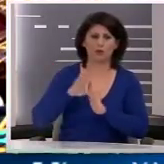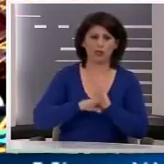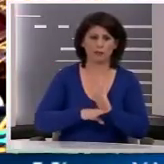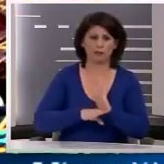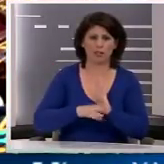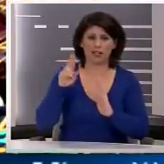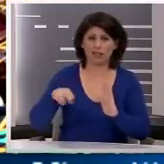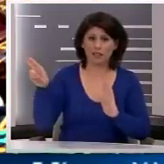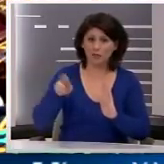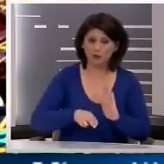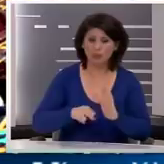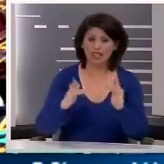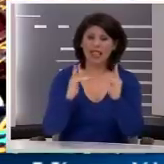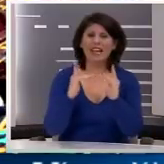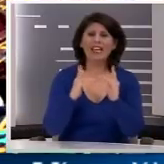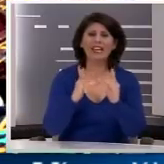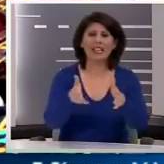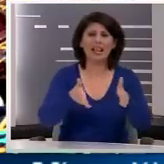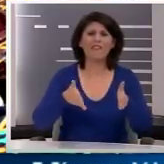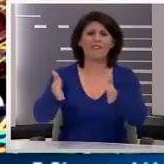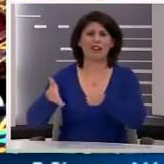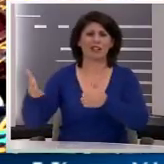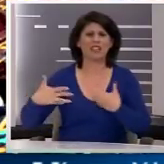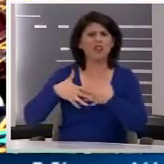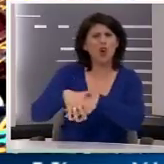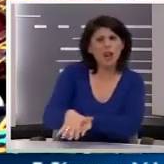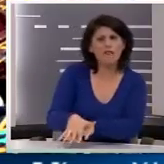καταργούσατε κλίνες, συγχωνεύατε,